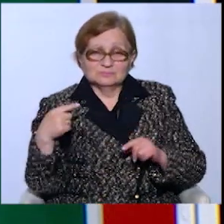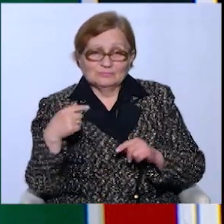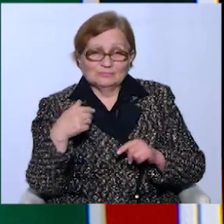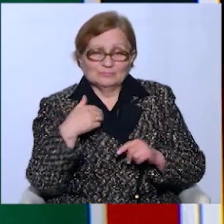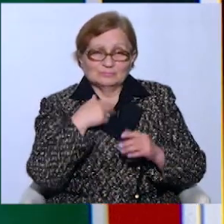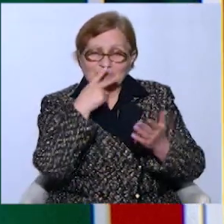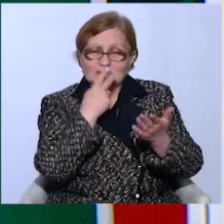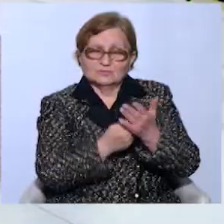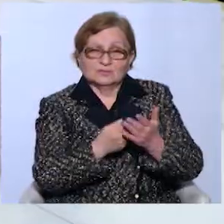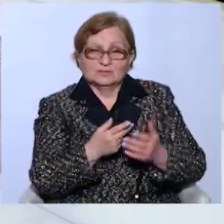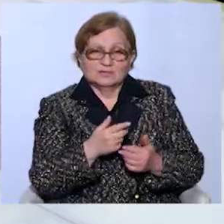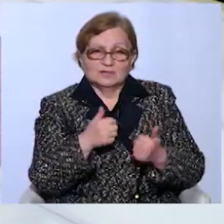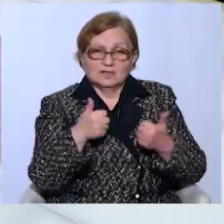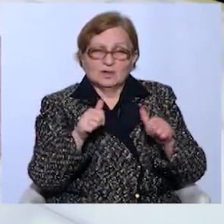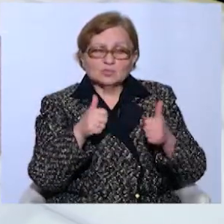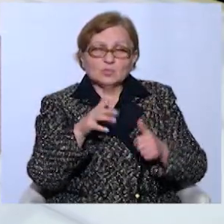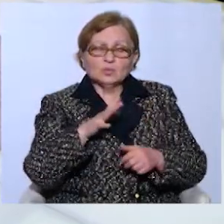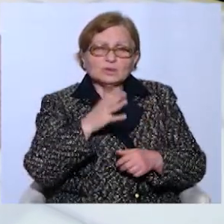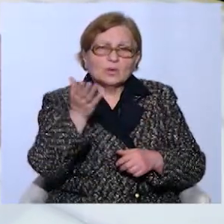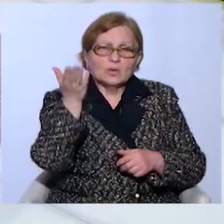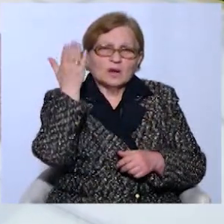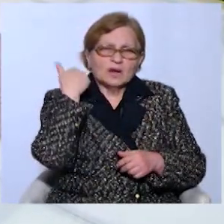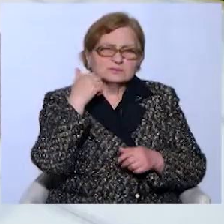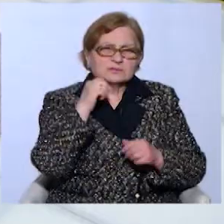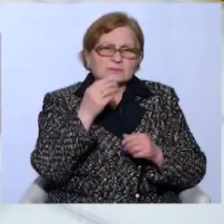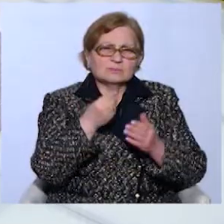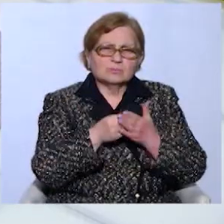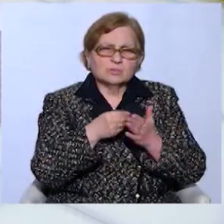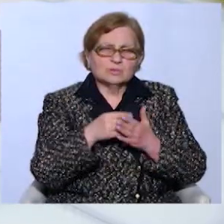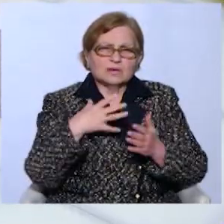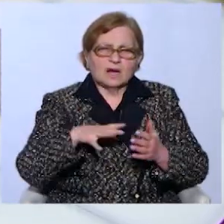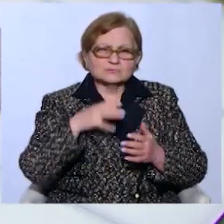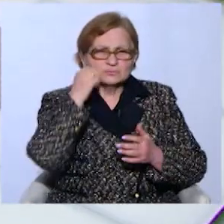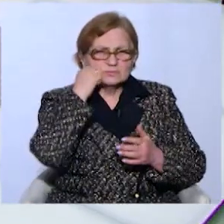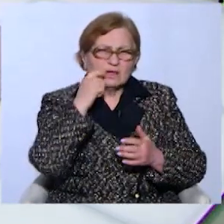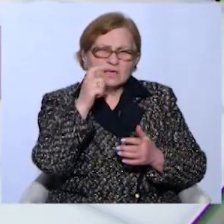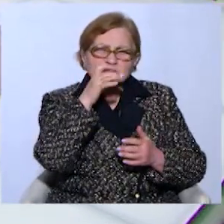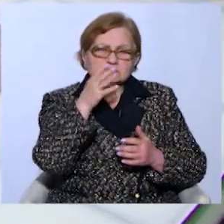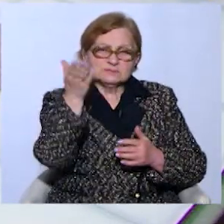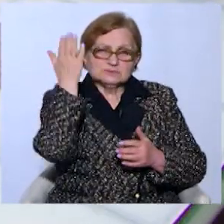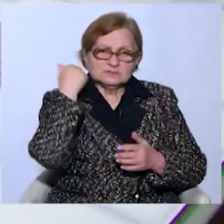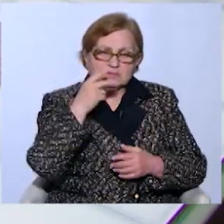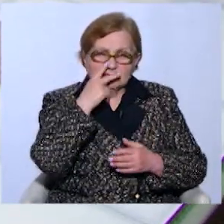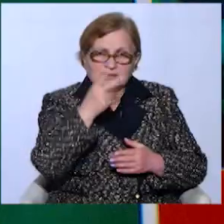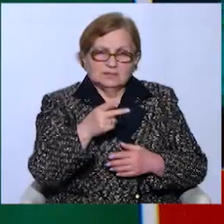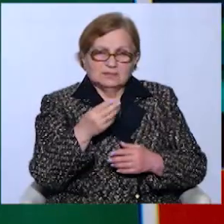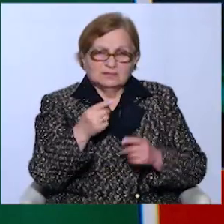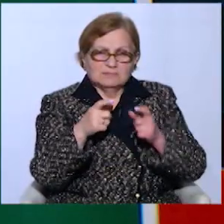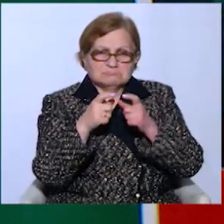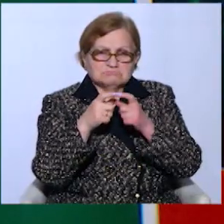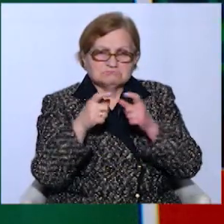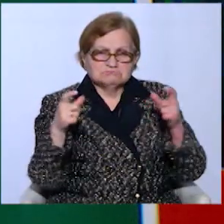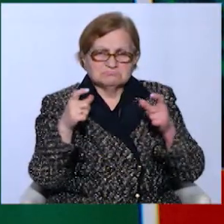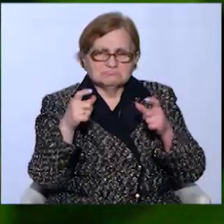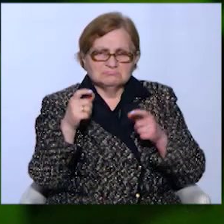მინდა გაჩვენოთ, როგორი იყო ქართული ფული 100 წლის წინ. ნახეთ, აი ასეთი ფული გქონდა